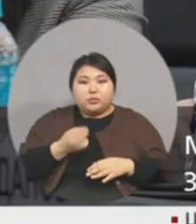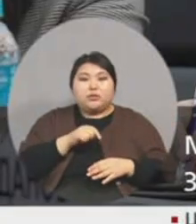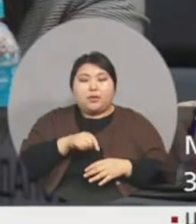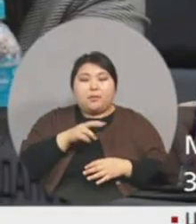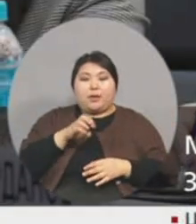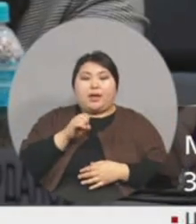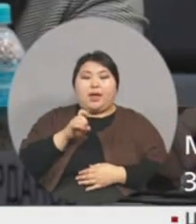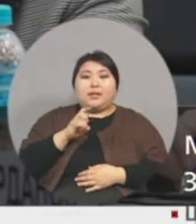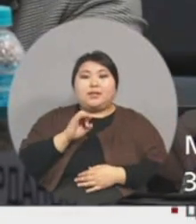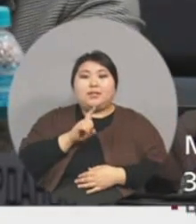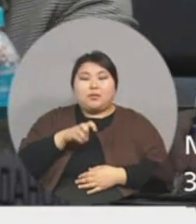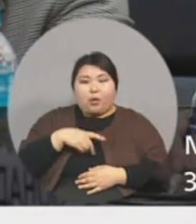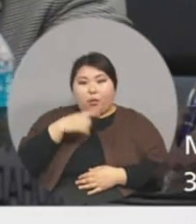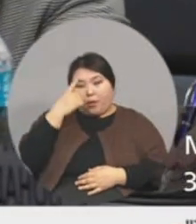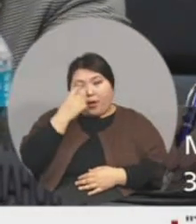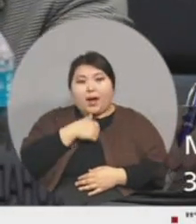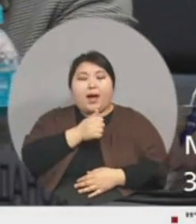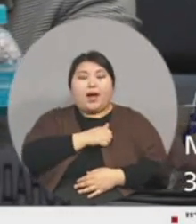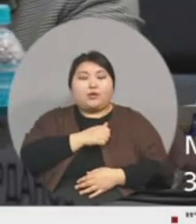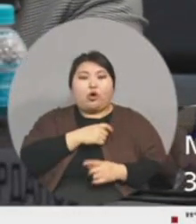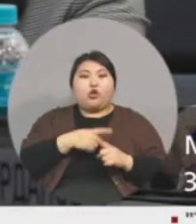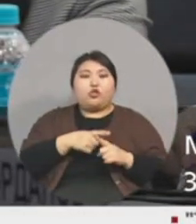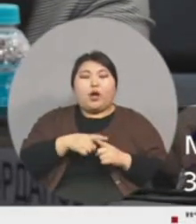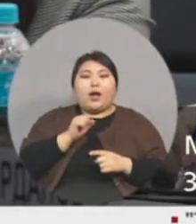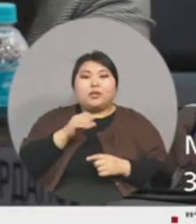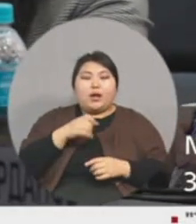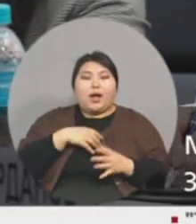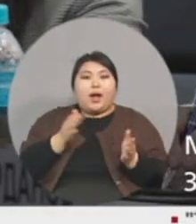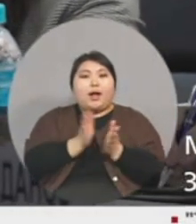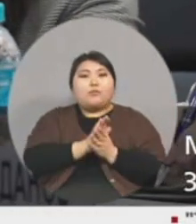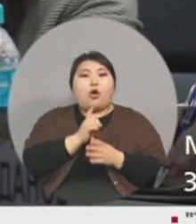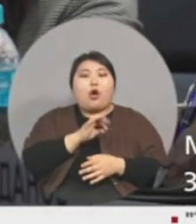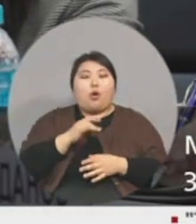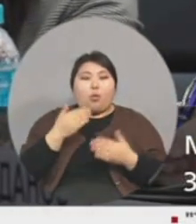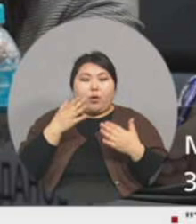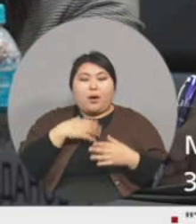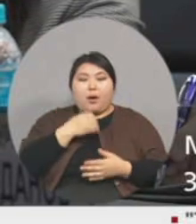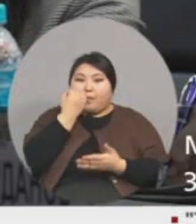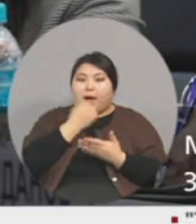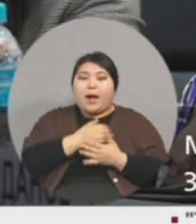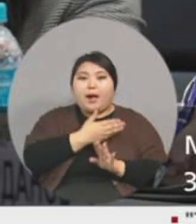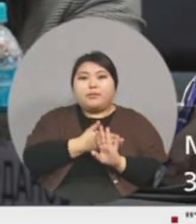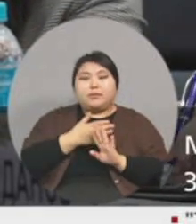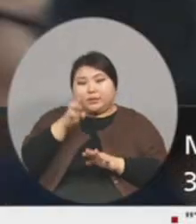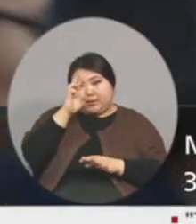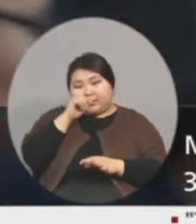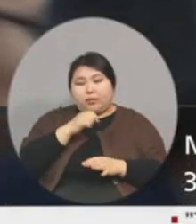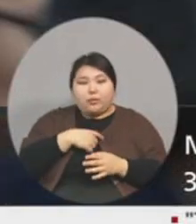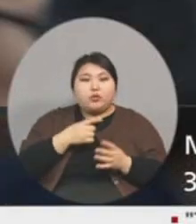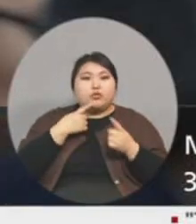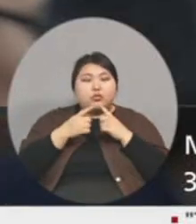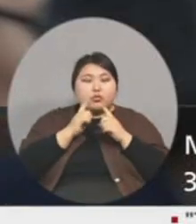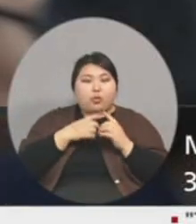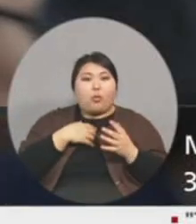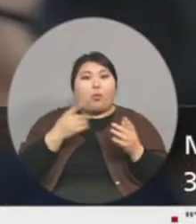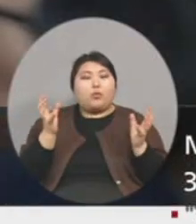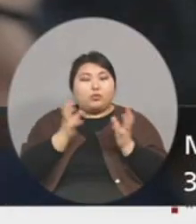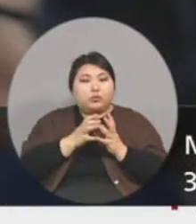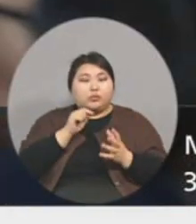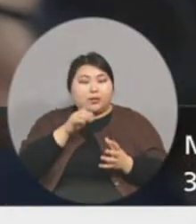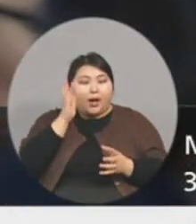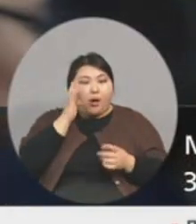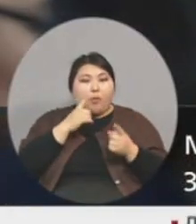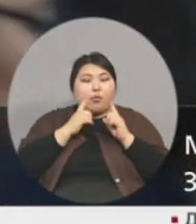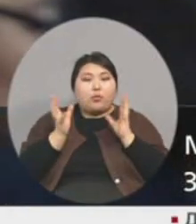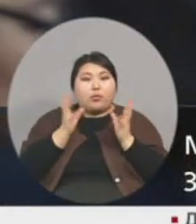бөгөөд үүнээс гадна Монгол-Канадын хөдөө аж ахуйн хамтарсан хорооны хурал, батлан хамгаалах яам хоорондын зөвлөлдөх уулзалт, гадаад бодлогын зөвлөлдөх